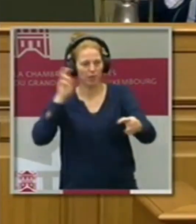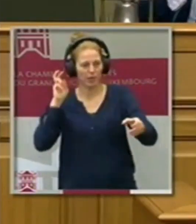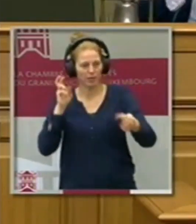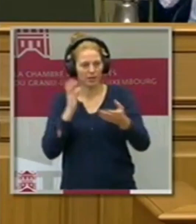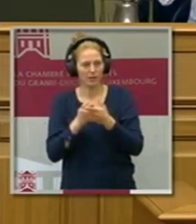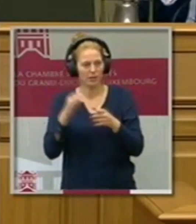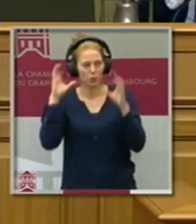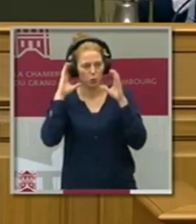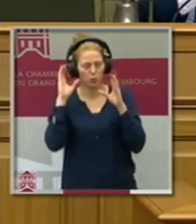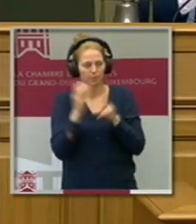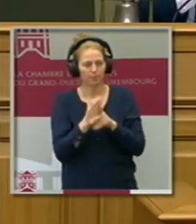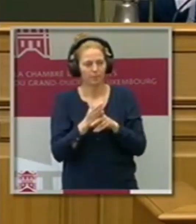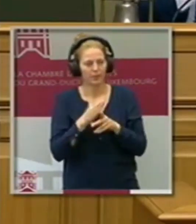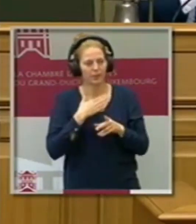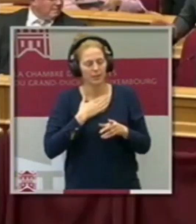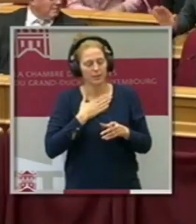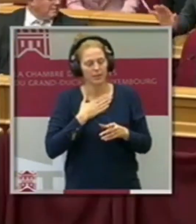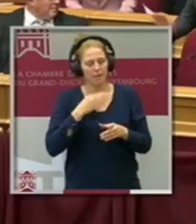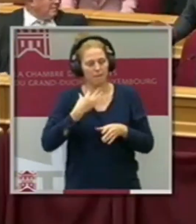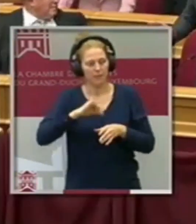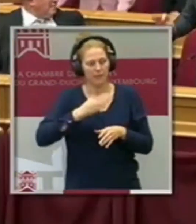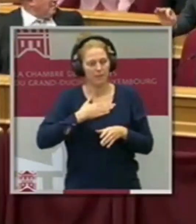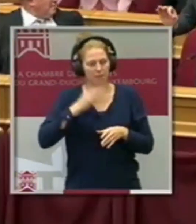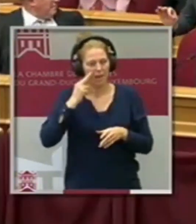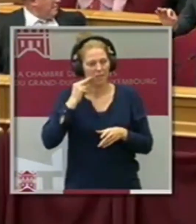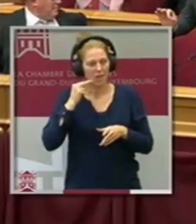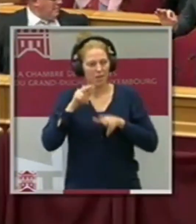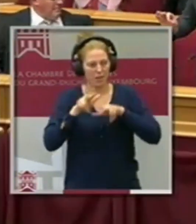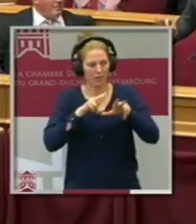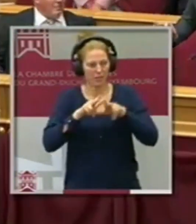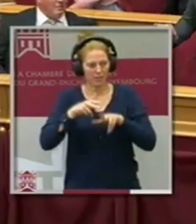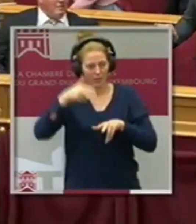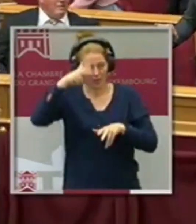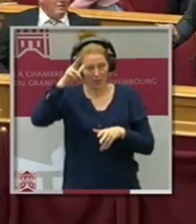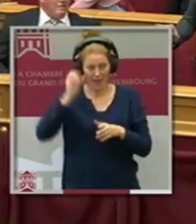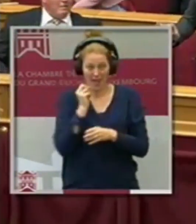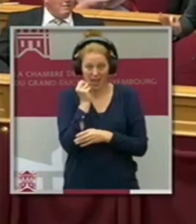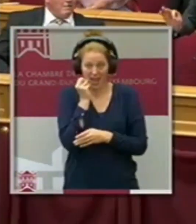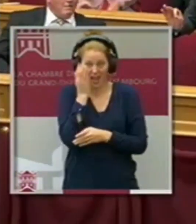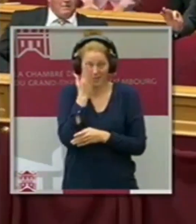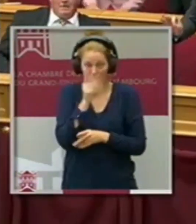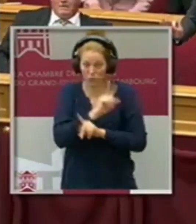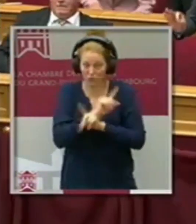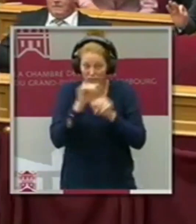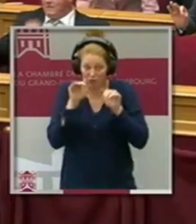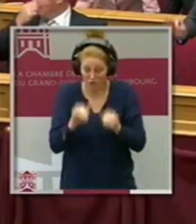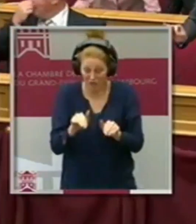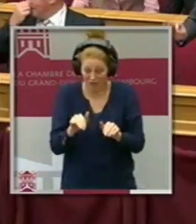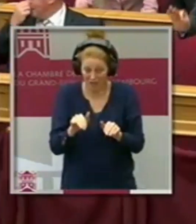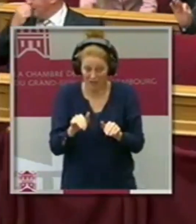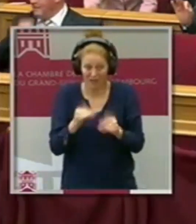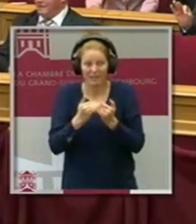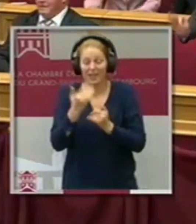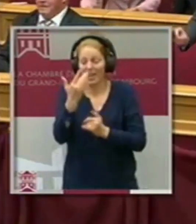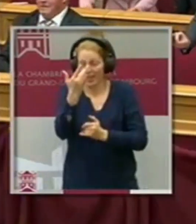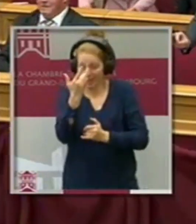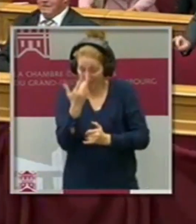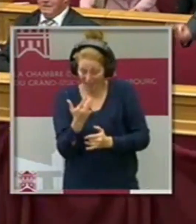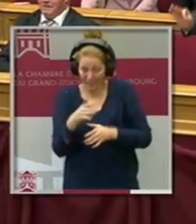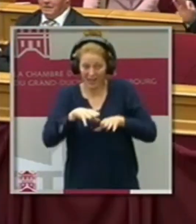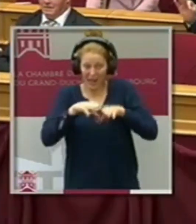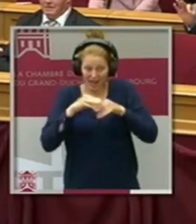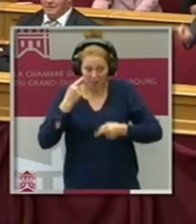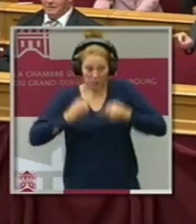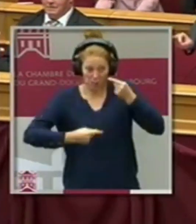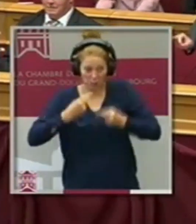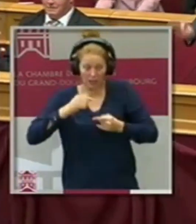Herr Präsident, am Numm von der Regierung. Erstens ist der Asselborn nicht da. Wir akzeptieren Kritiken politischer Natur.